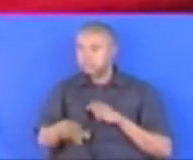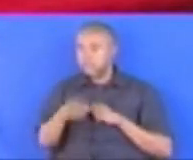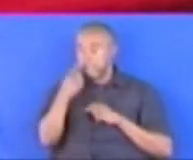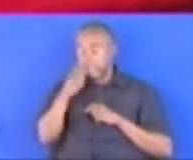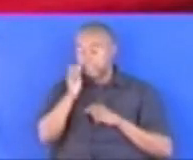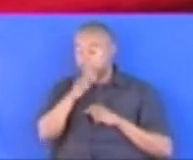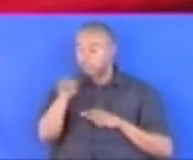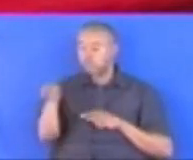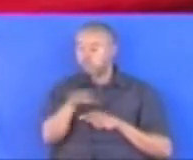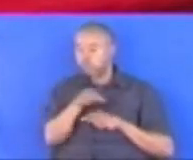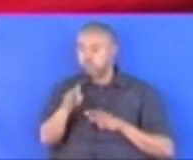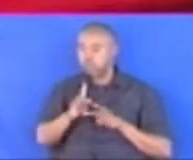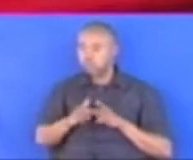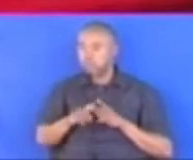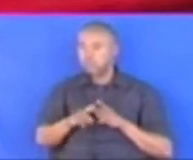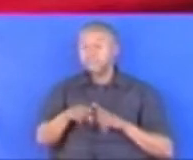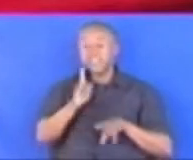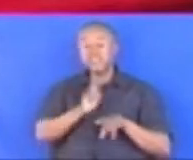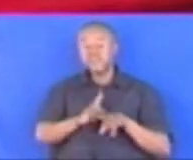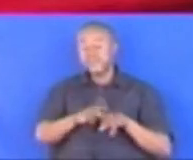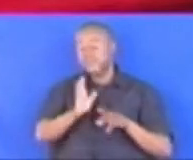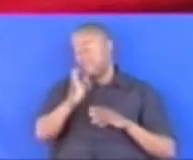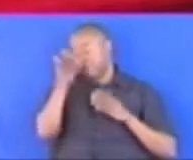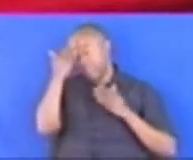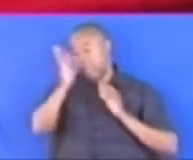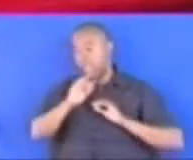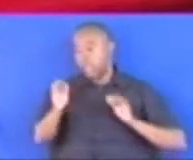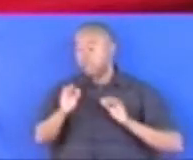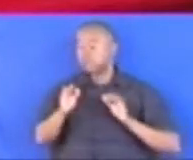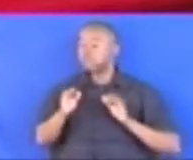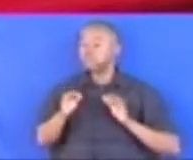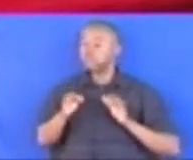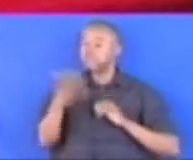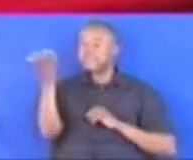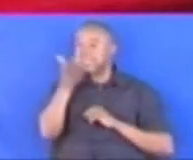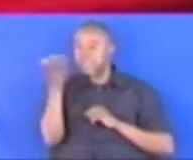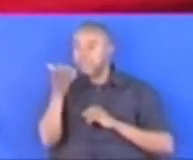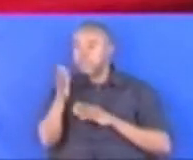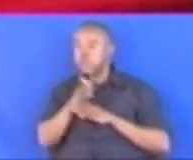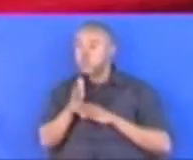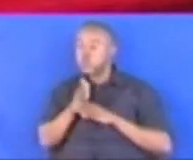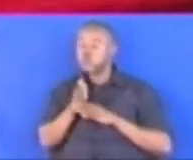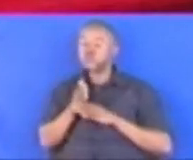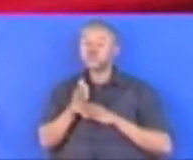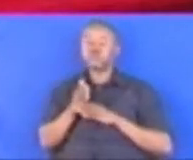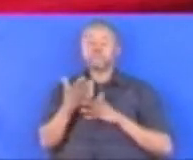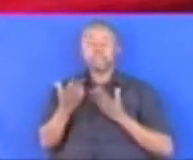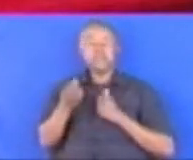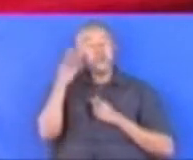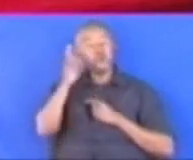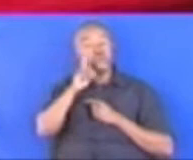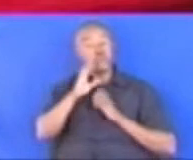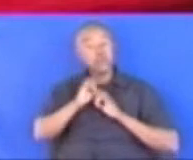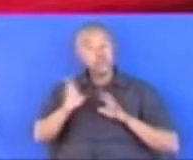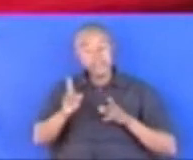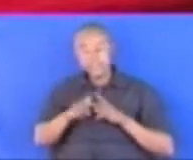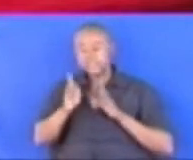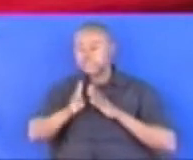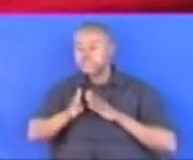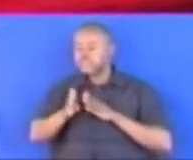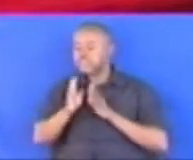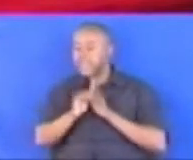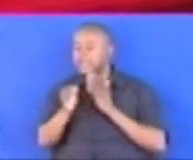watembea kwa miguu na vipindi vya elimu kwa umma kuhusu athari za magonjwa yasiyo kuambukiza na namna ya